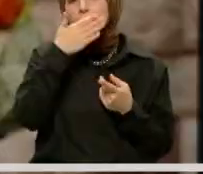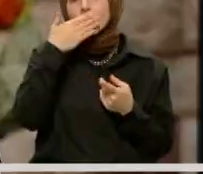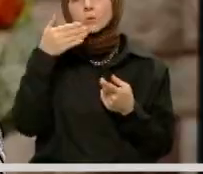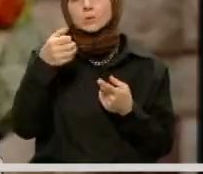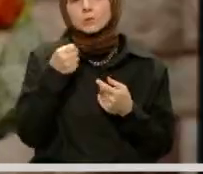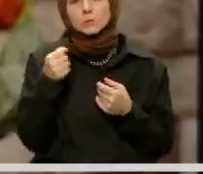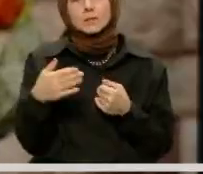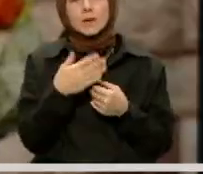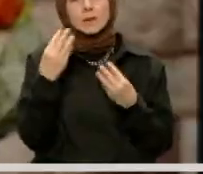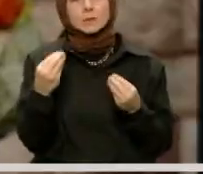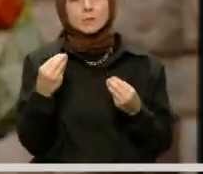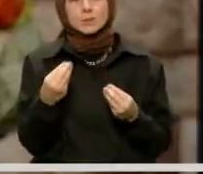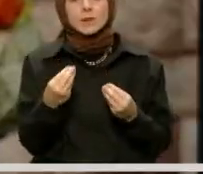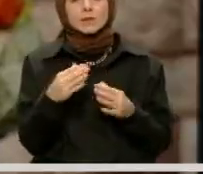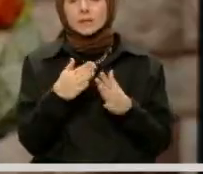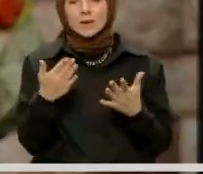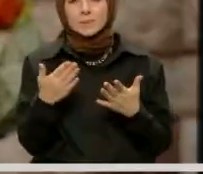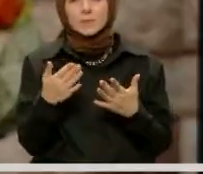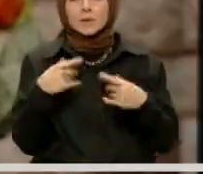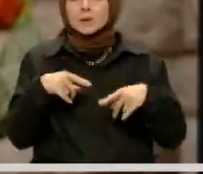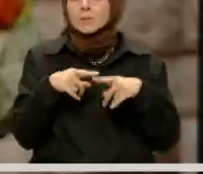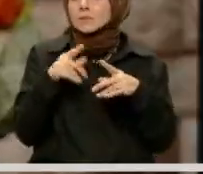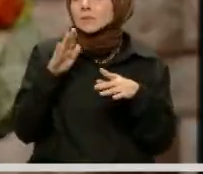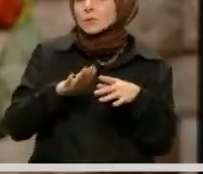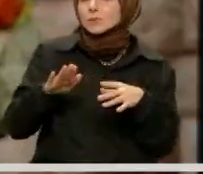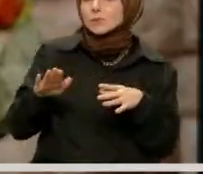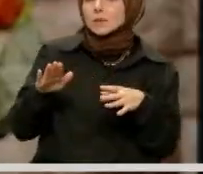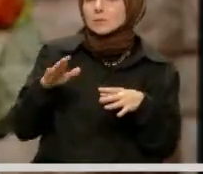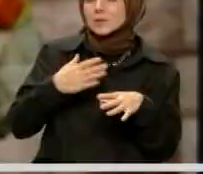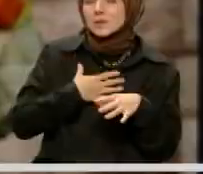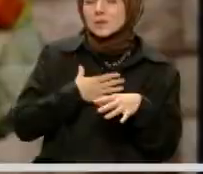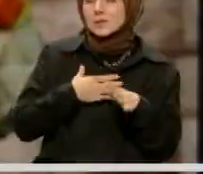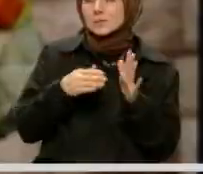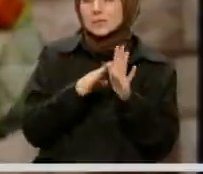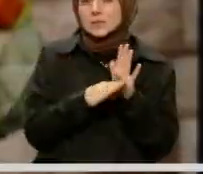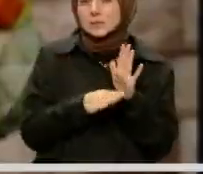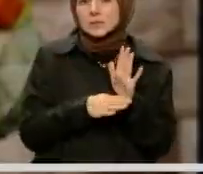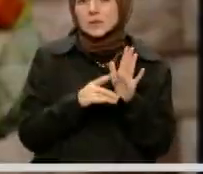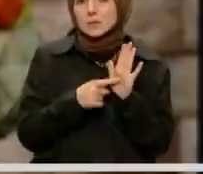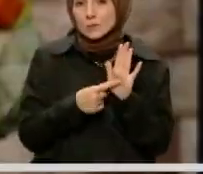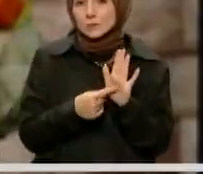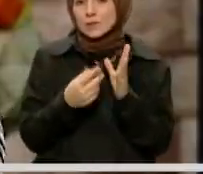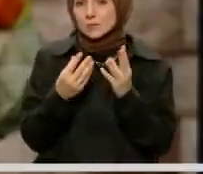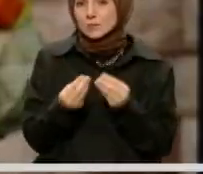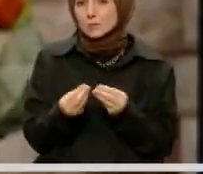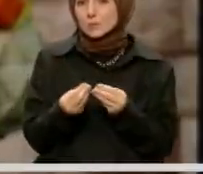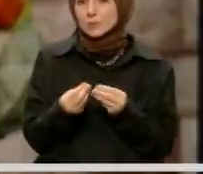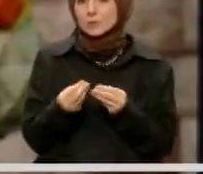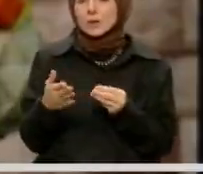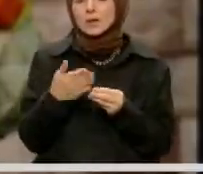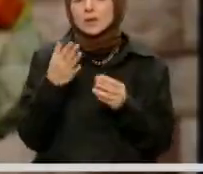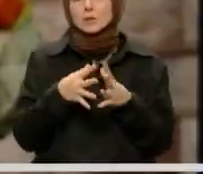de biz çocuklarımıza dinimizi yaşayarak, o dinimizin güzelliğini yaşayarak göstermiş oluyoruz. En